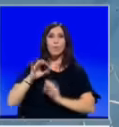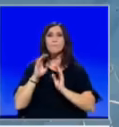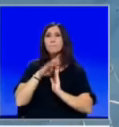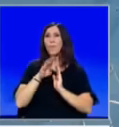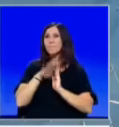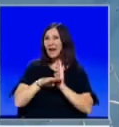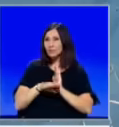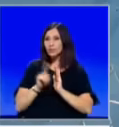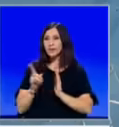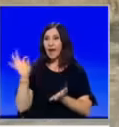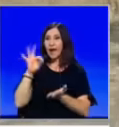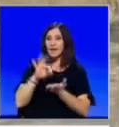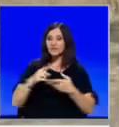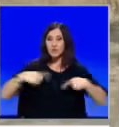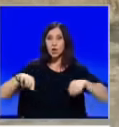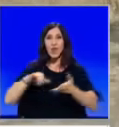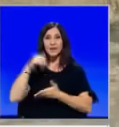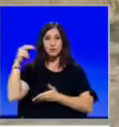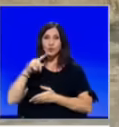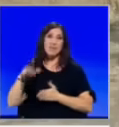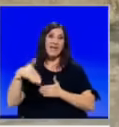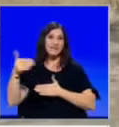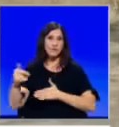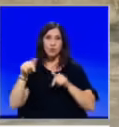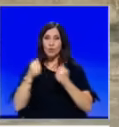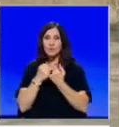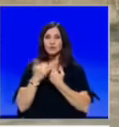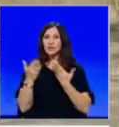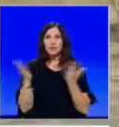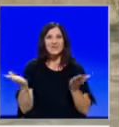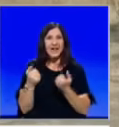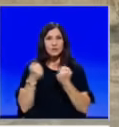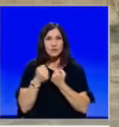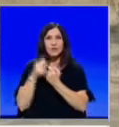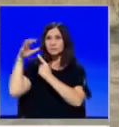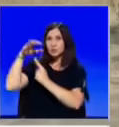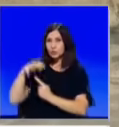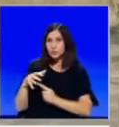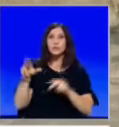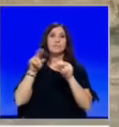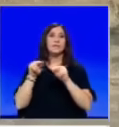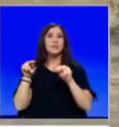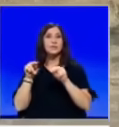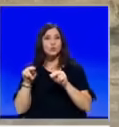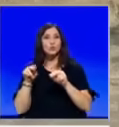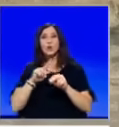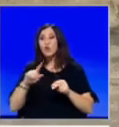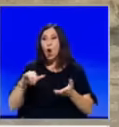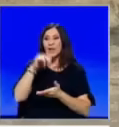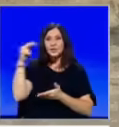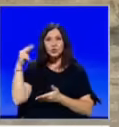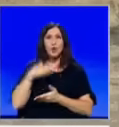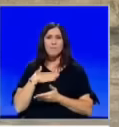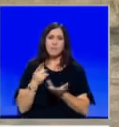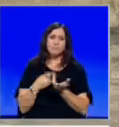на летището, а не извън него. От тук, мястото, на което е станал инцидента с парашутиста и неговият инструктор, до летището има